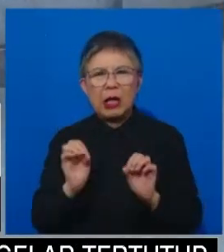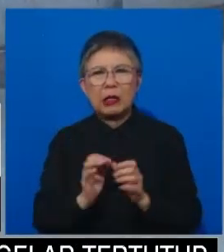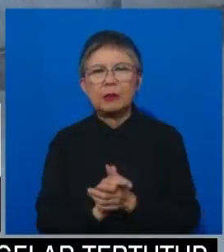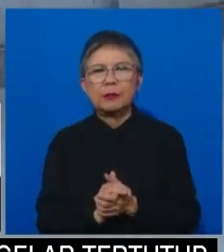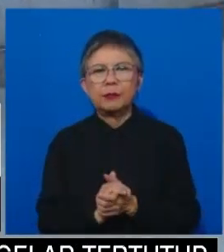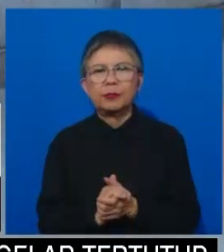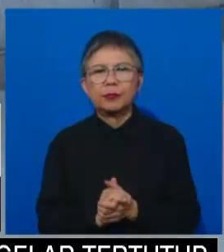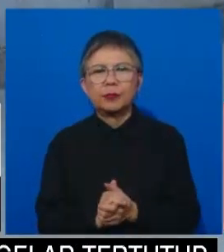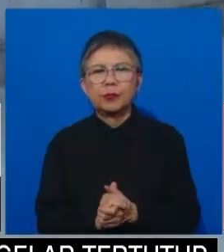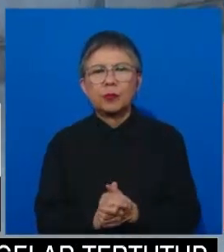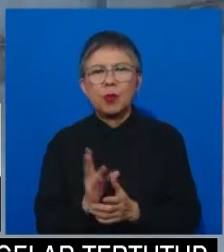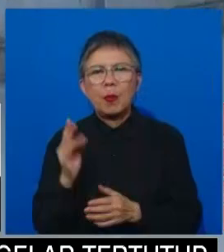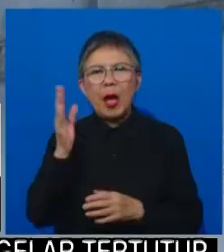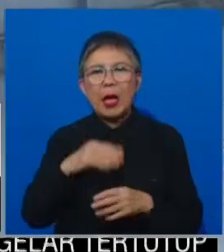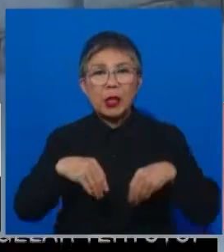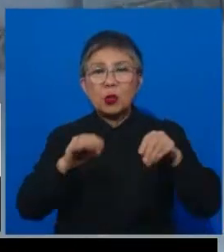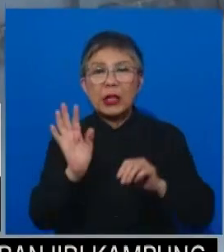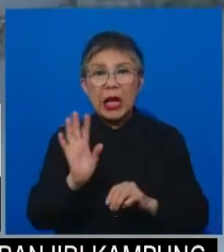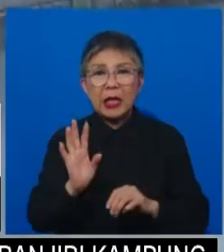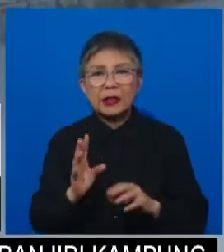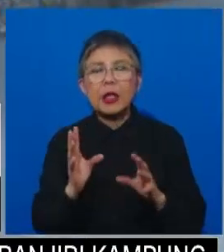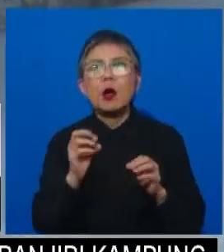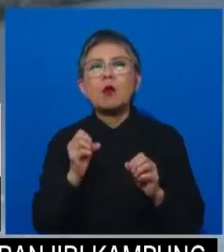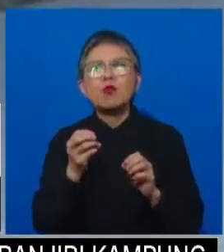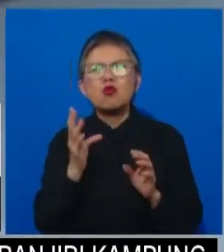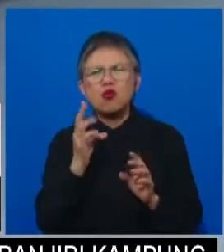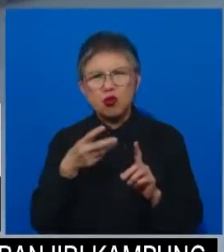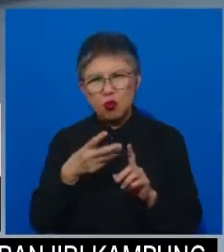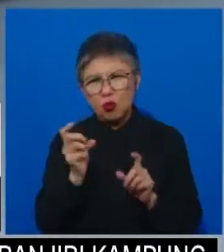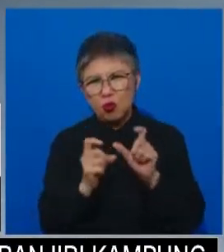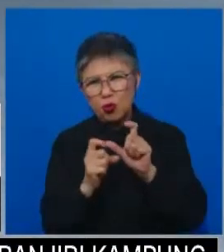yang sudah beberapa hari tidak laku menjadi busuk semua.